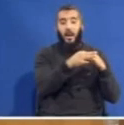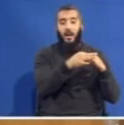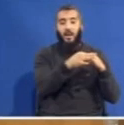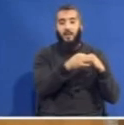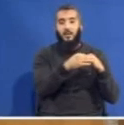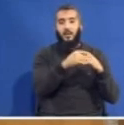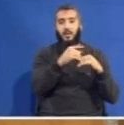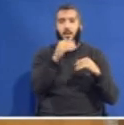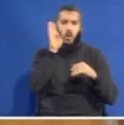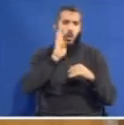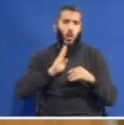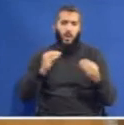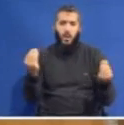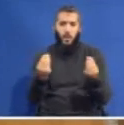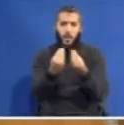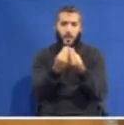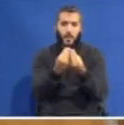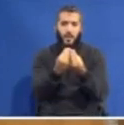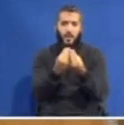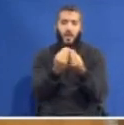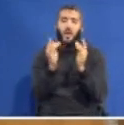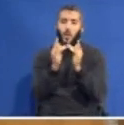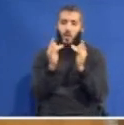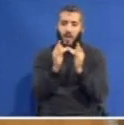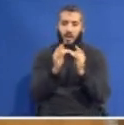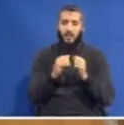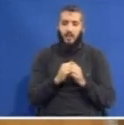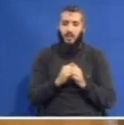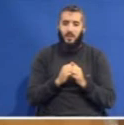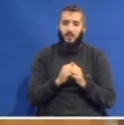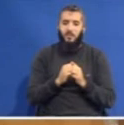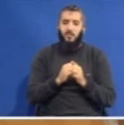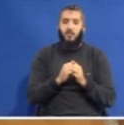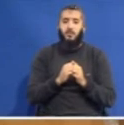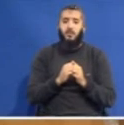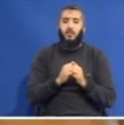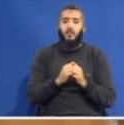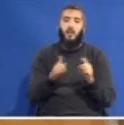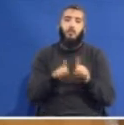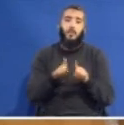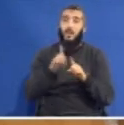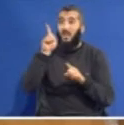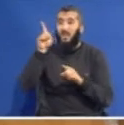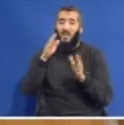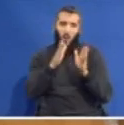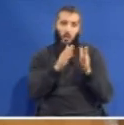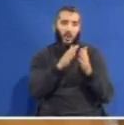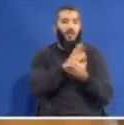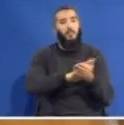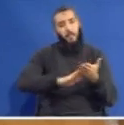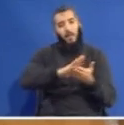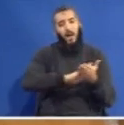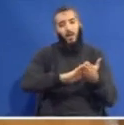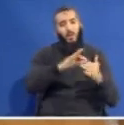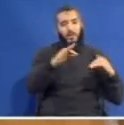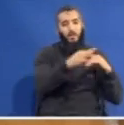بأسلوب ودي، اتصلي به ولو كان يعني تعتذري له، ولو إذا